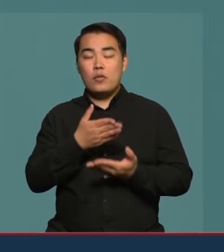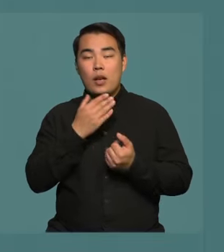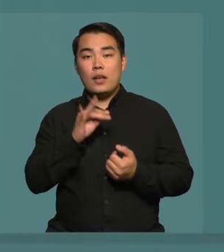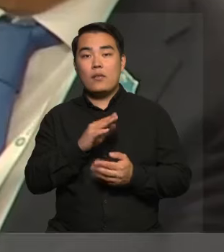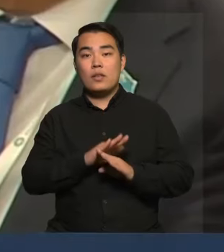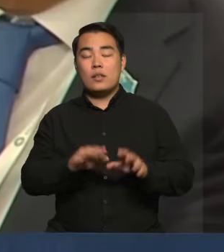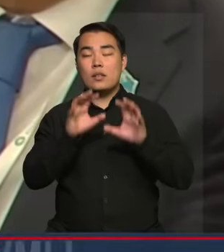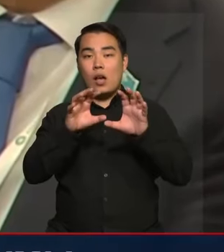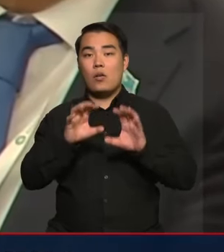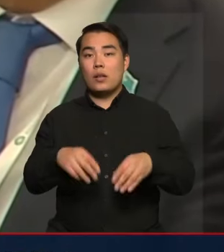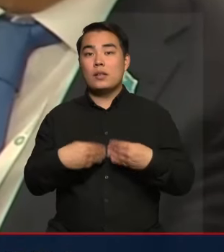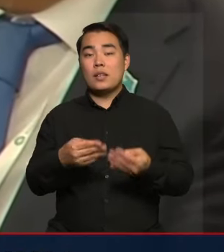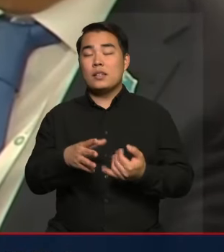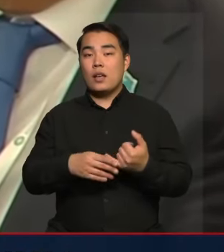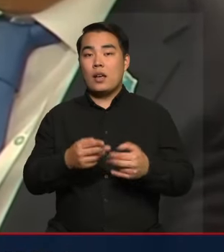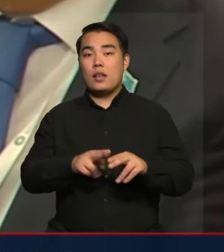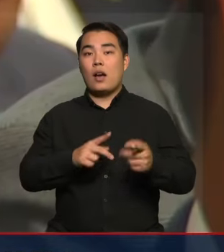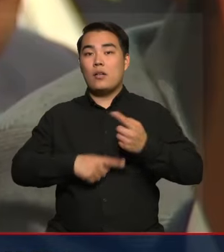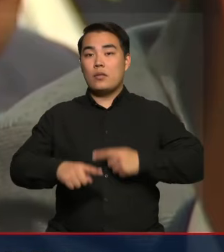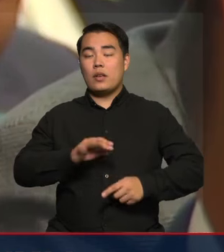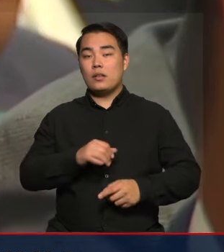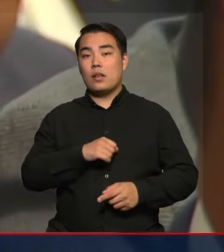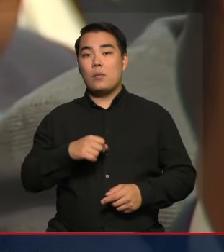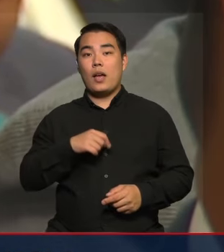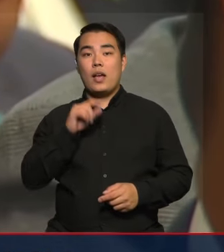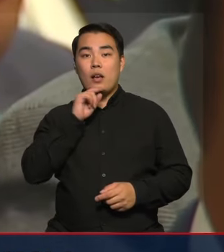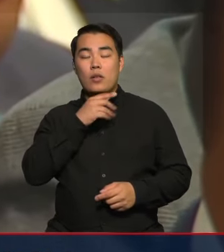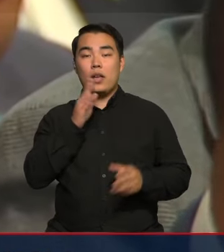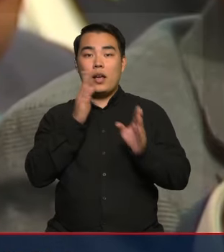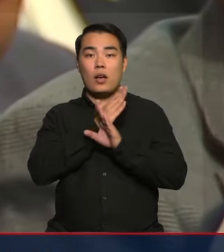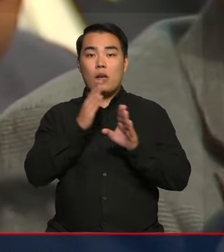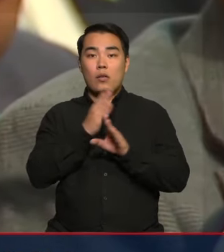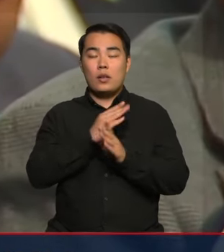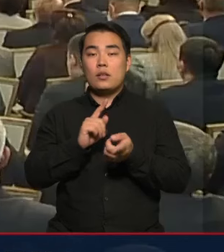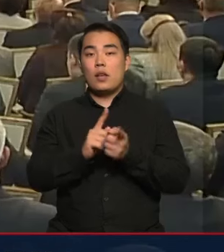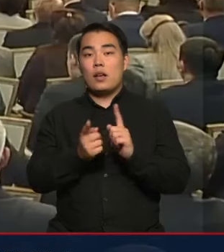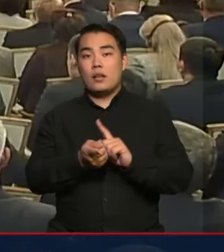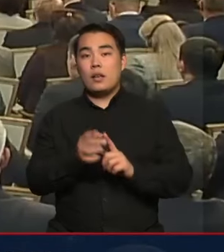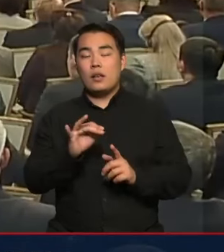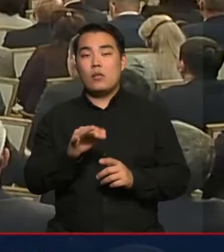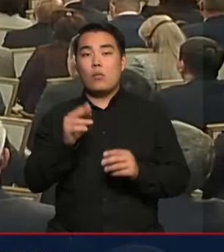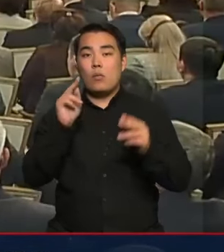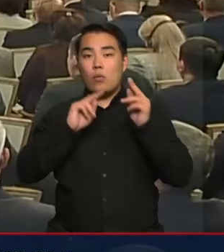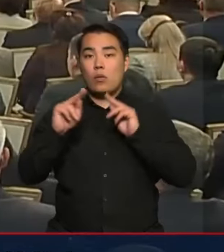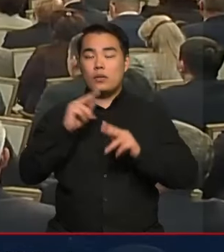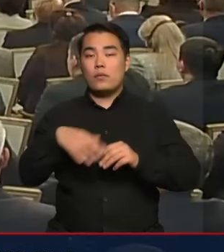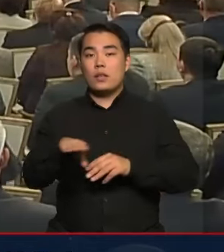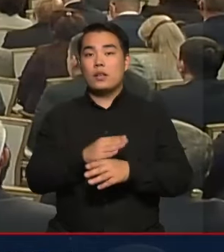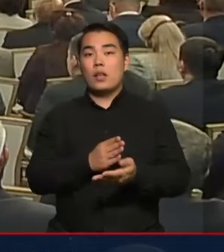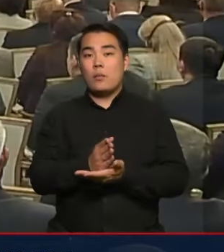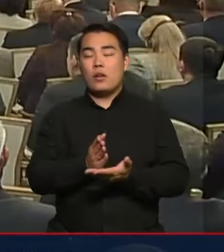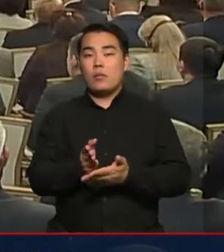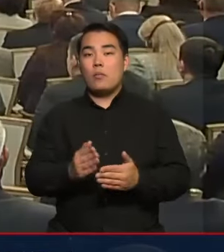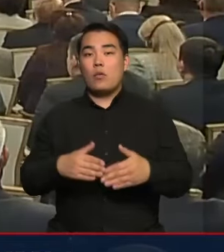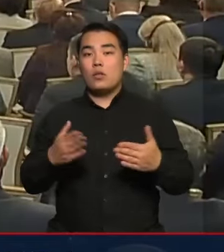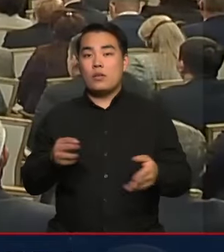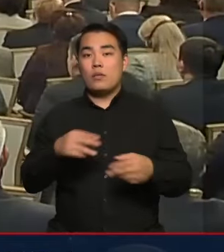жерлерді қайтару, экологиялық, қаржылық сауаттылықты жетілдіру, сондай-ақ қоғамдағы оқу мәдениетін қалыптастыру, мұның барлығы айрықша назар аударуды қажет